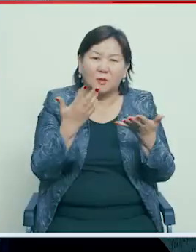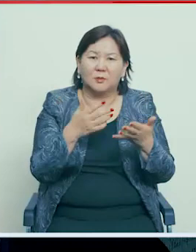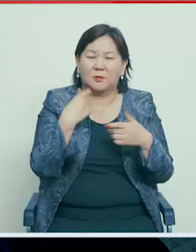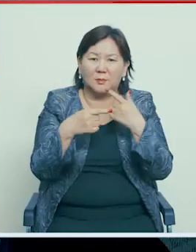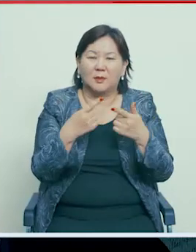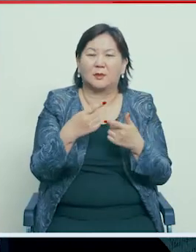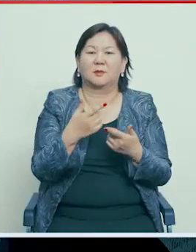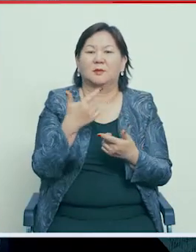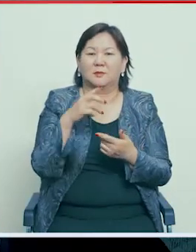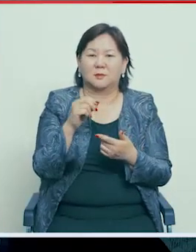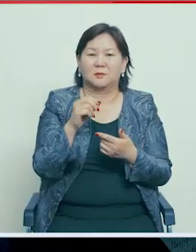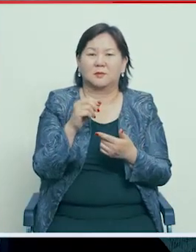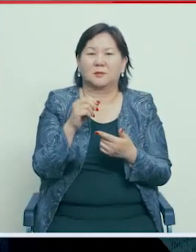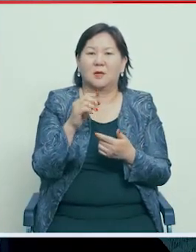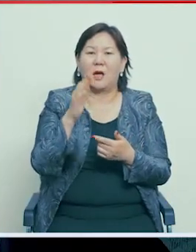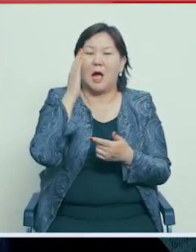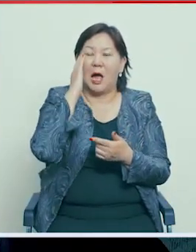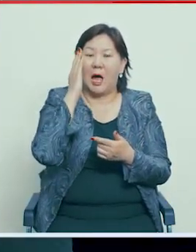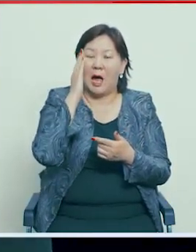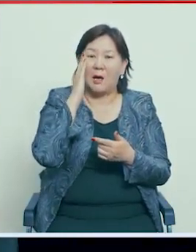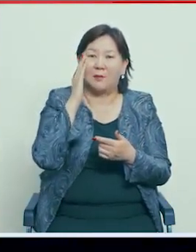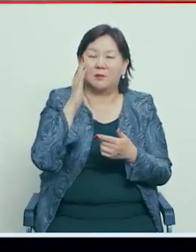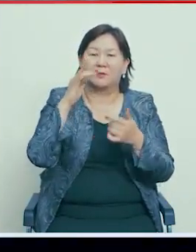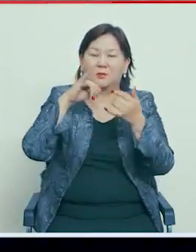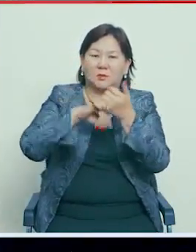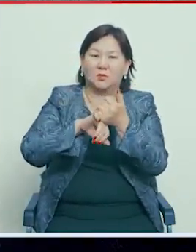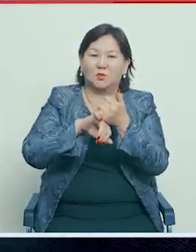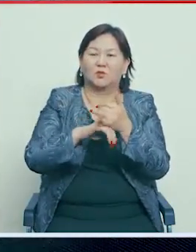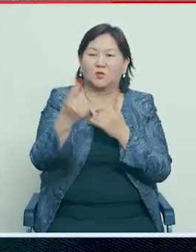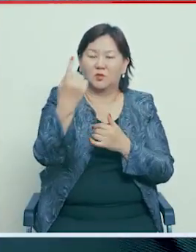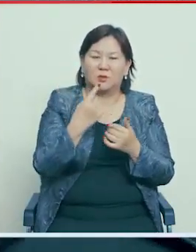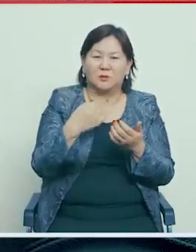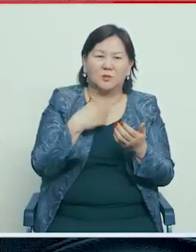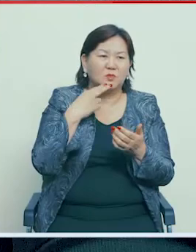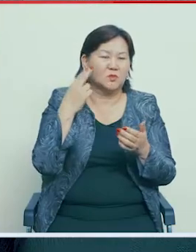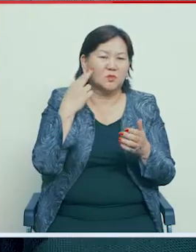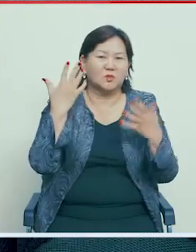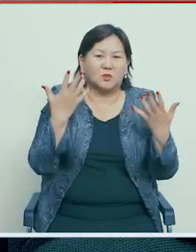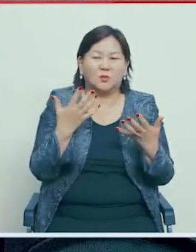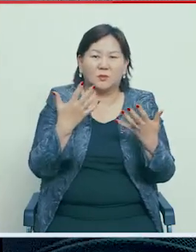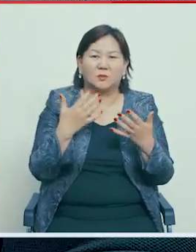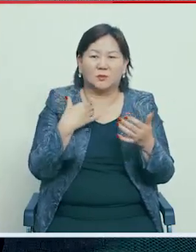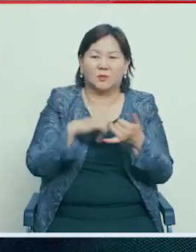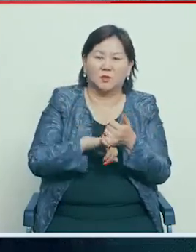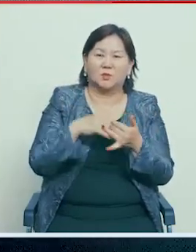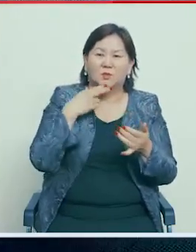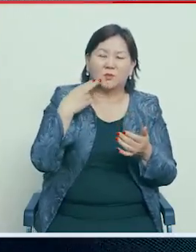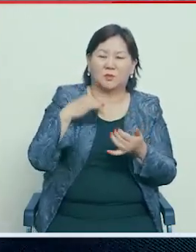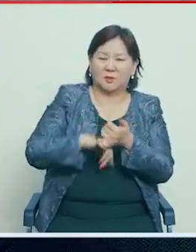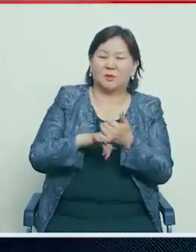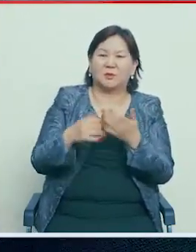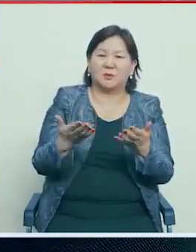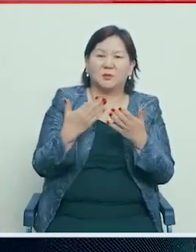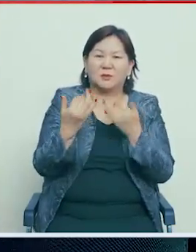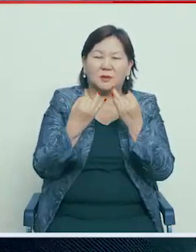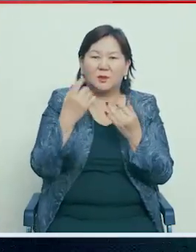Тэгээд энэ аав нь нөхөр нь ирээд үгүй одоо би ингээд сонсголгүй миний нөхөр юм би өөрөө сонсголгүй миний эхнэр ингэчлэг